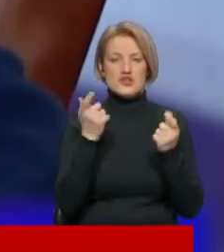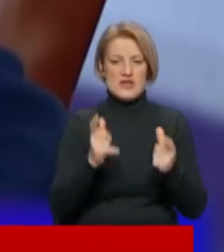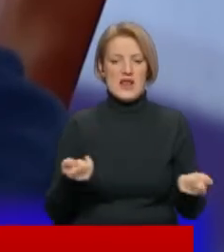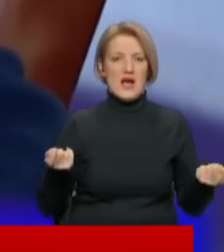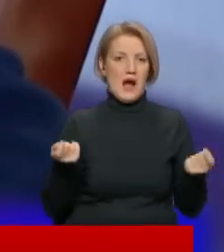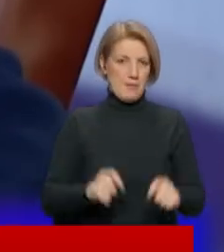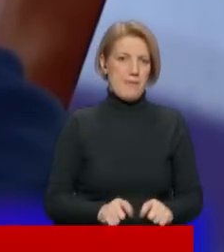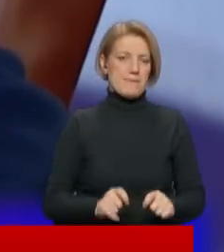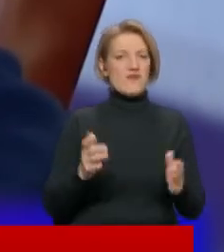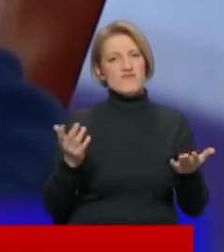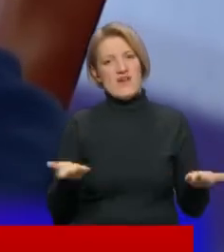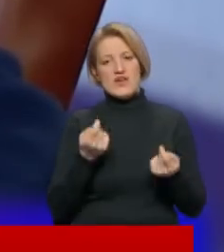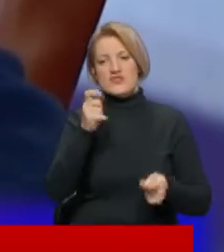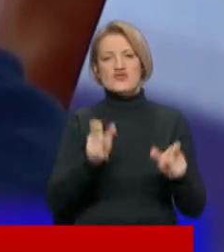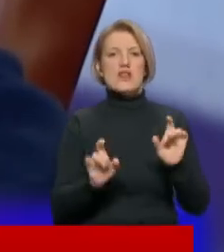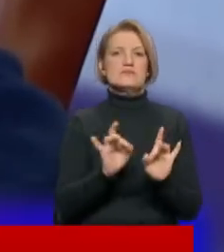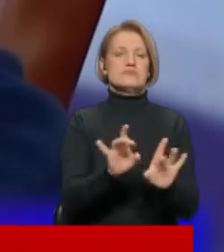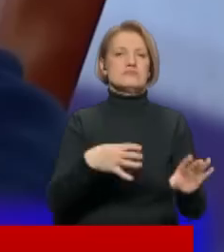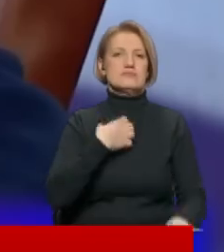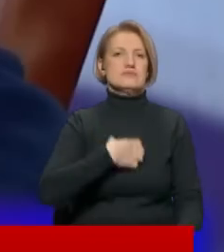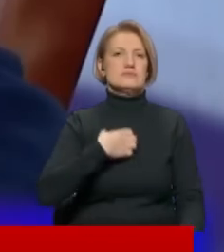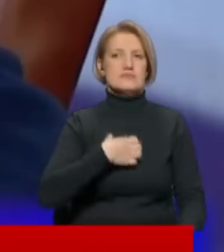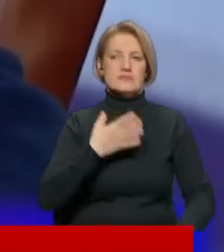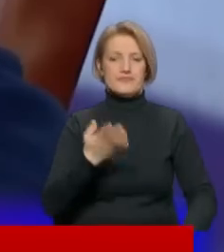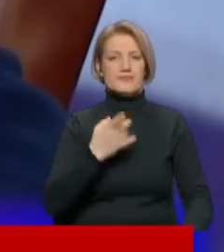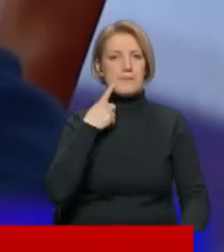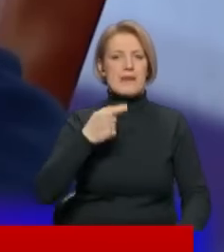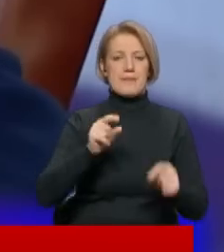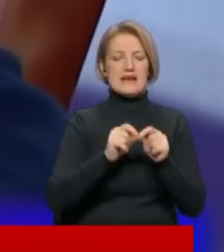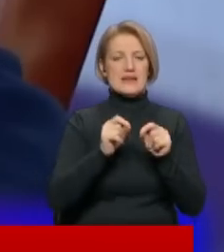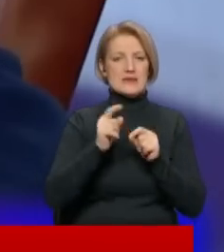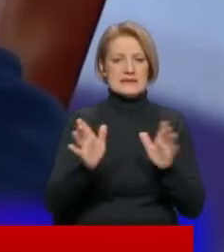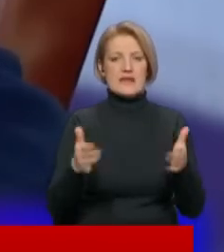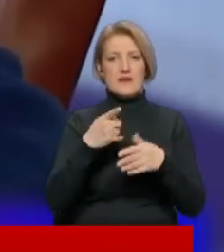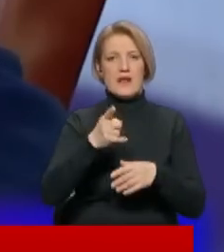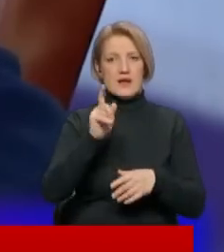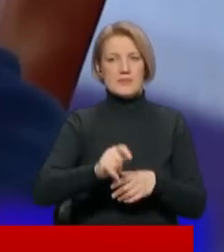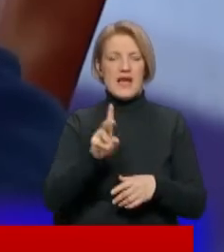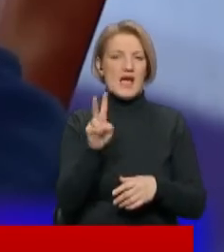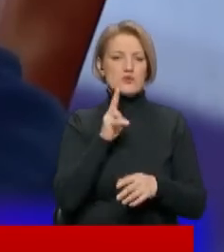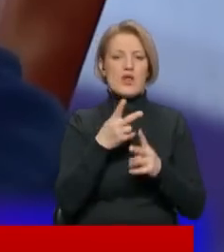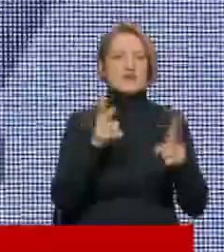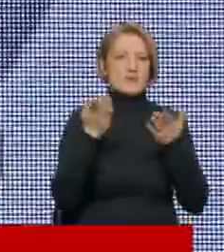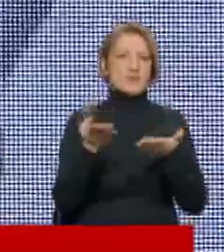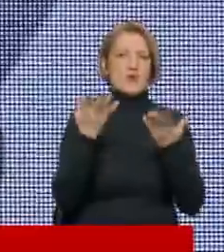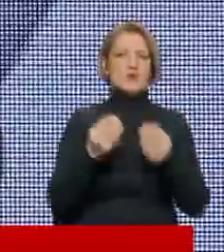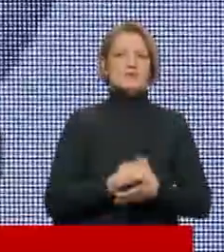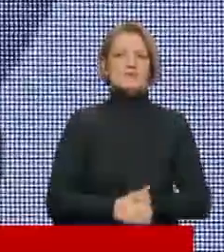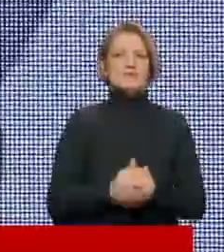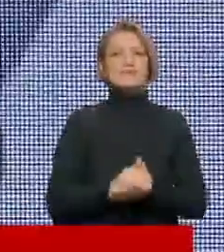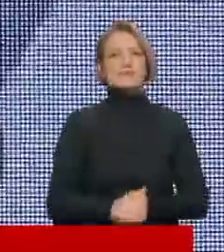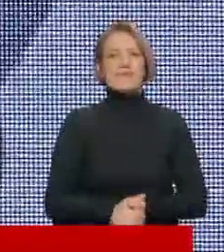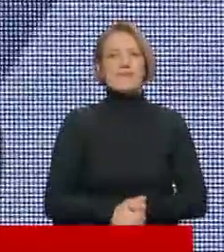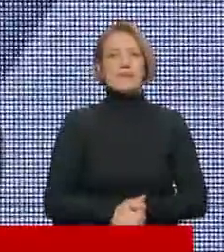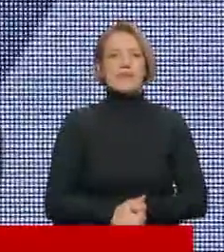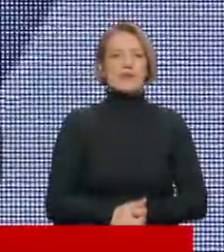kapanması ya da işçilerin atılmasından endişe ediyorlar bakalım üzerinden yaptığı en son açıklama bu oldu